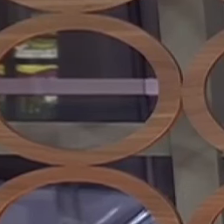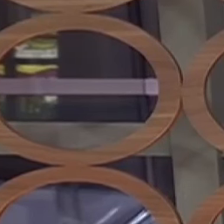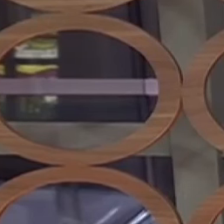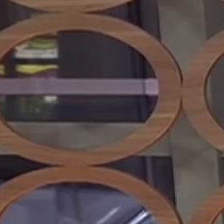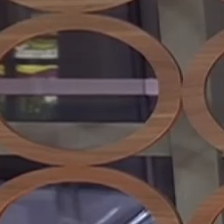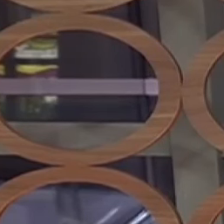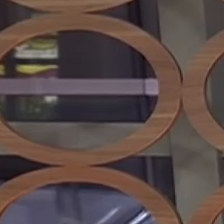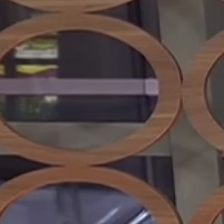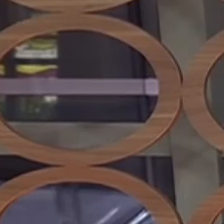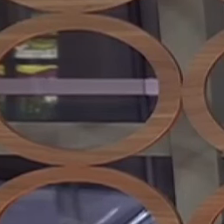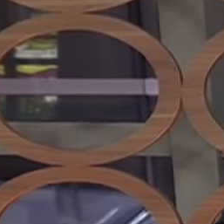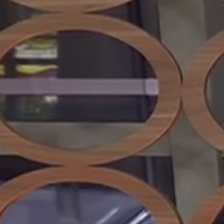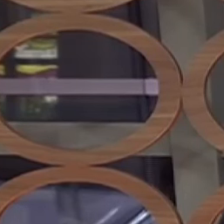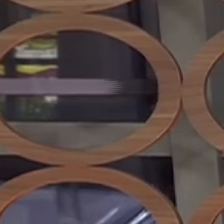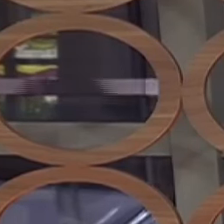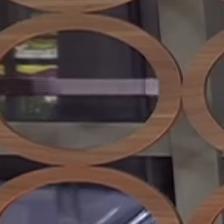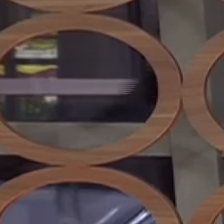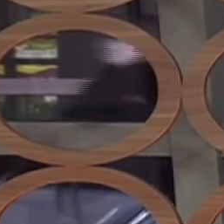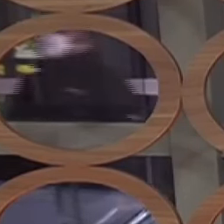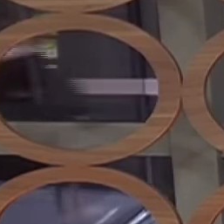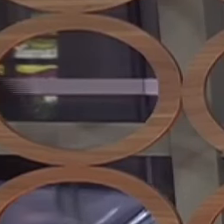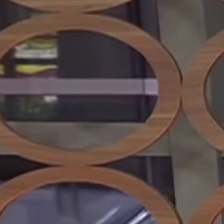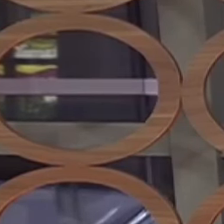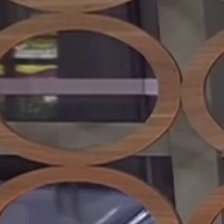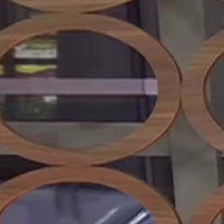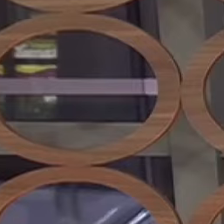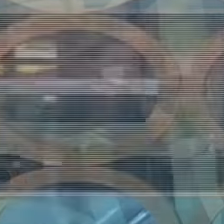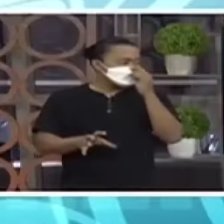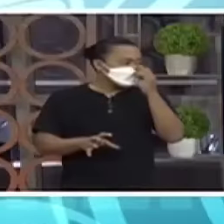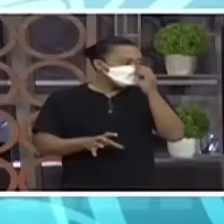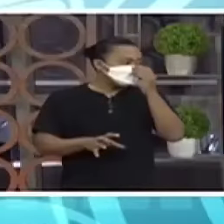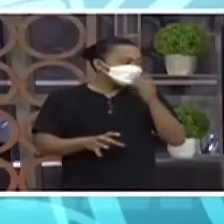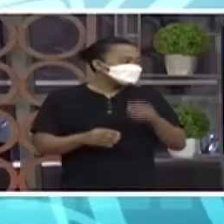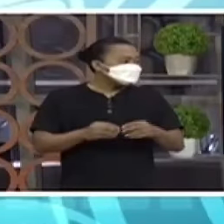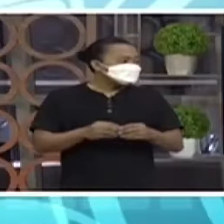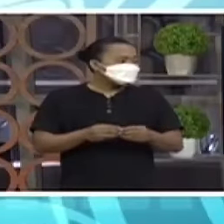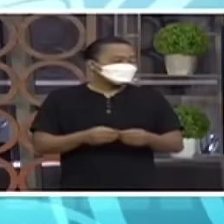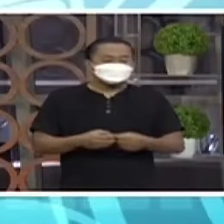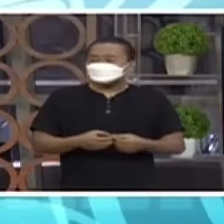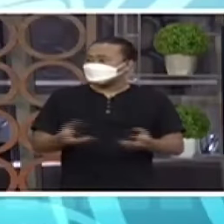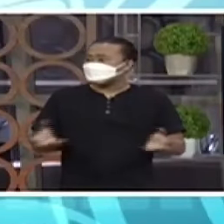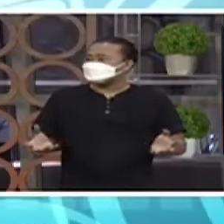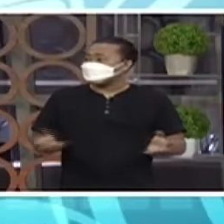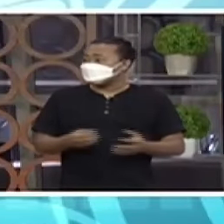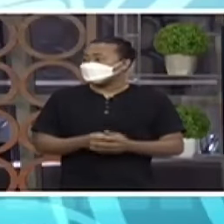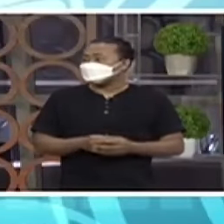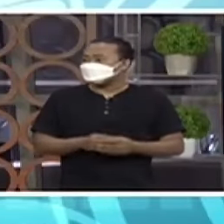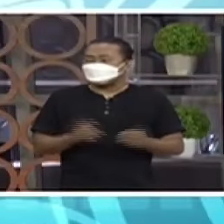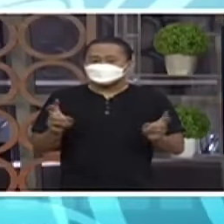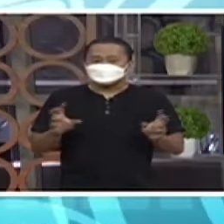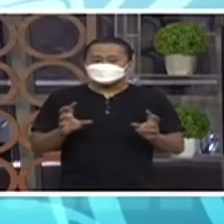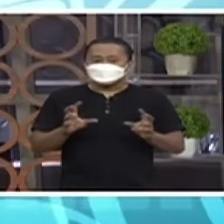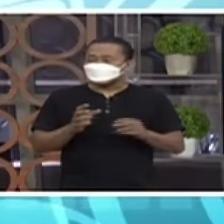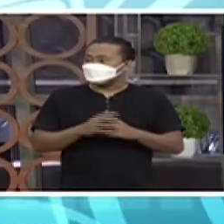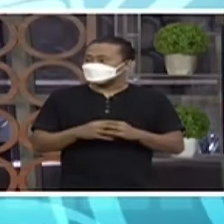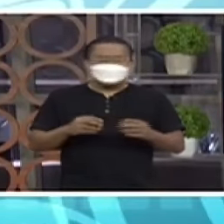mengajarkan pernapasan bahasa-bahasa tenaga dalam itu kan sebetulnya Hanya bahasa yang sudah terkenal di masyarakat jadi